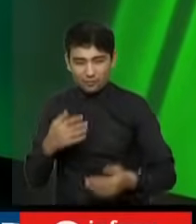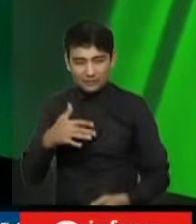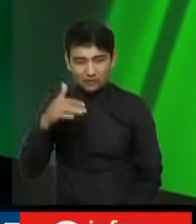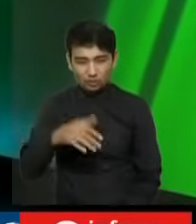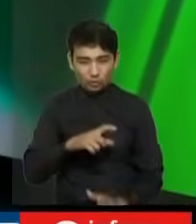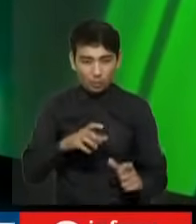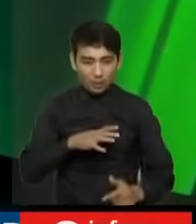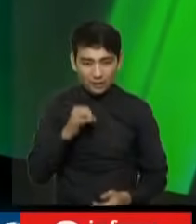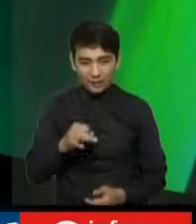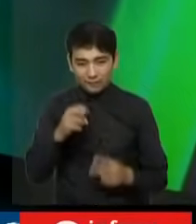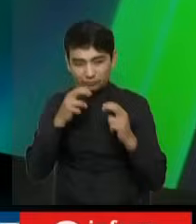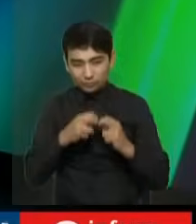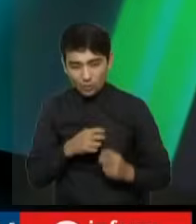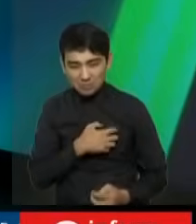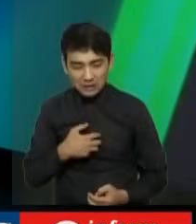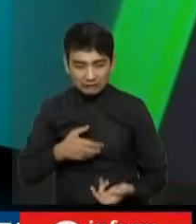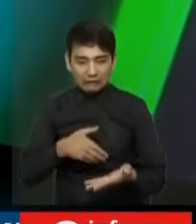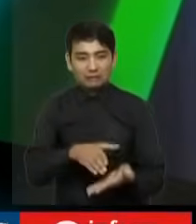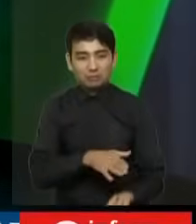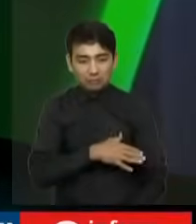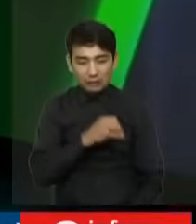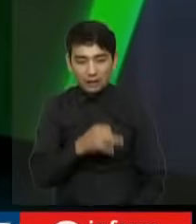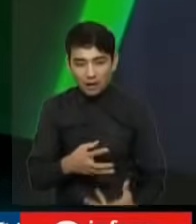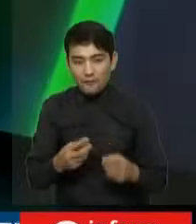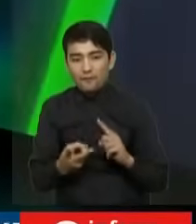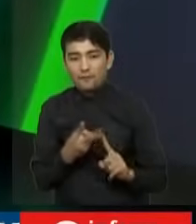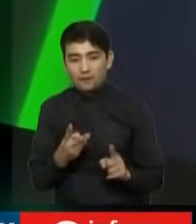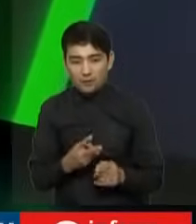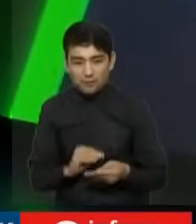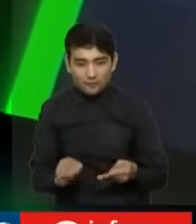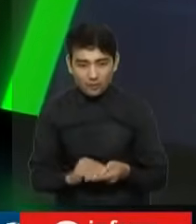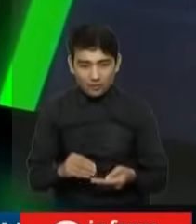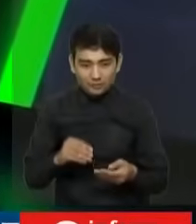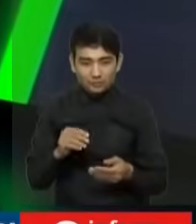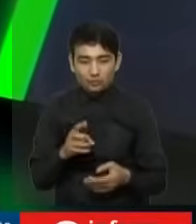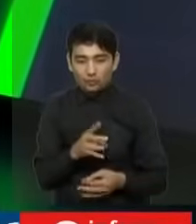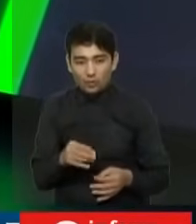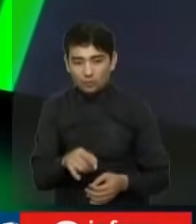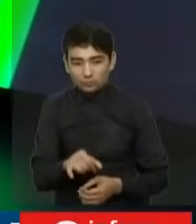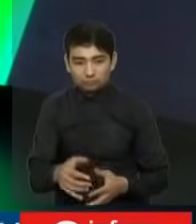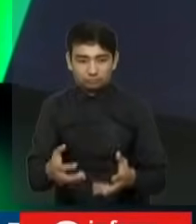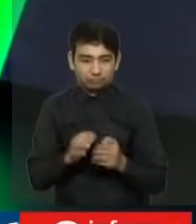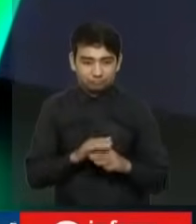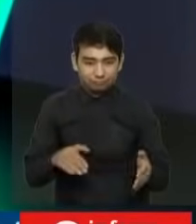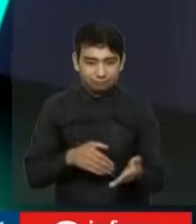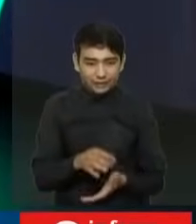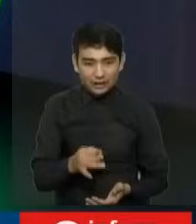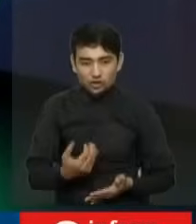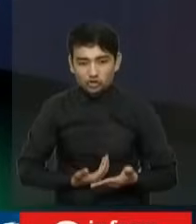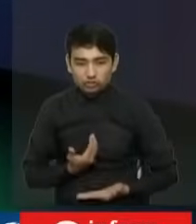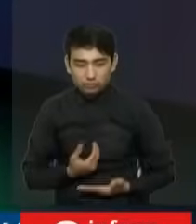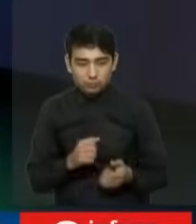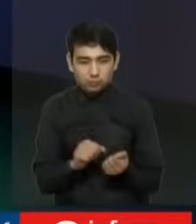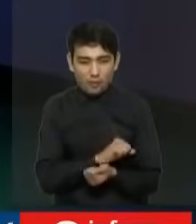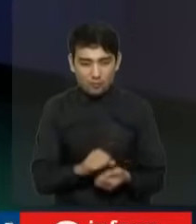отклонили после рассмотрения комиссии. Общественники подали вторую, но ее не приняли. Теперь они решили собрать живые подписи на